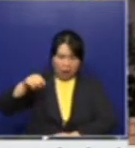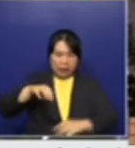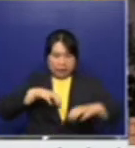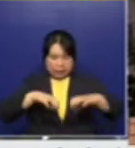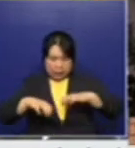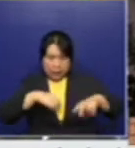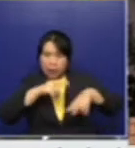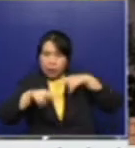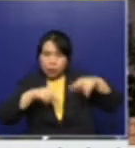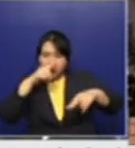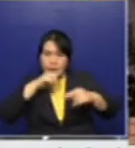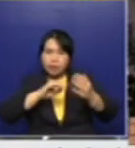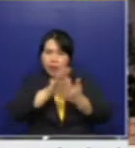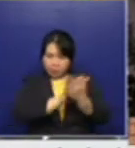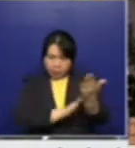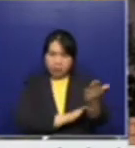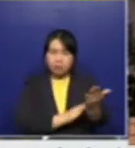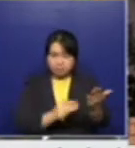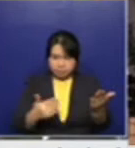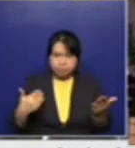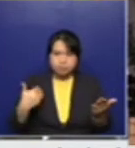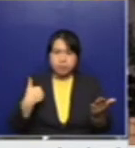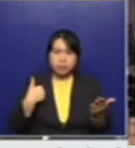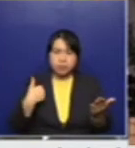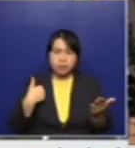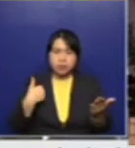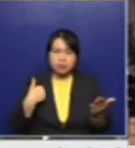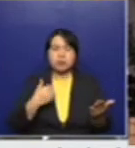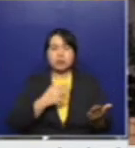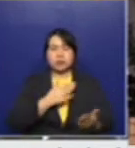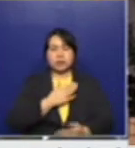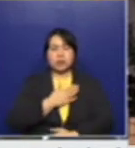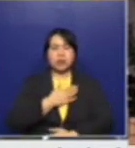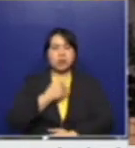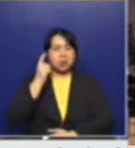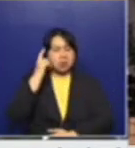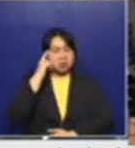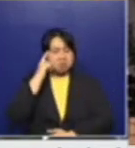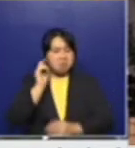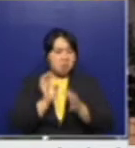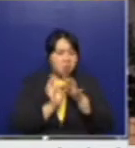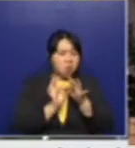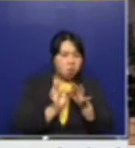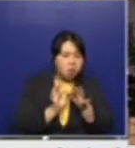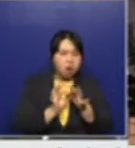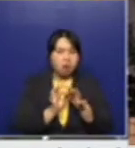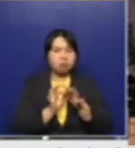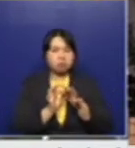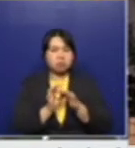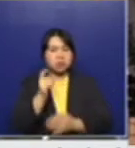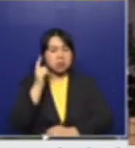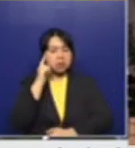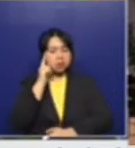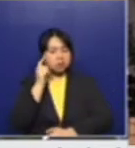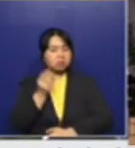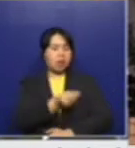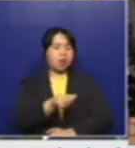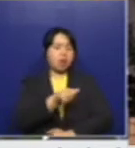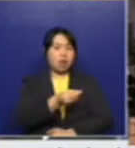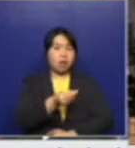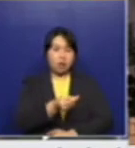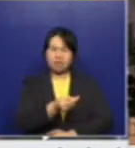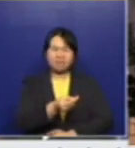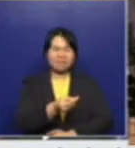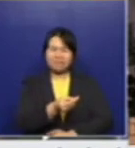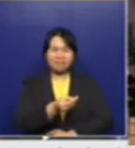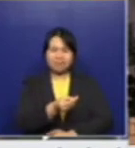ติดำเนินการต่อไปเราอย่าได้พันธนาการหรือได้คิดแทนเขาเพราะฉะนั้น